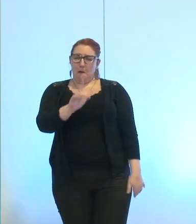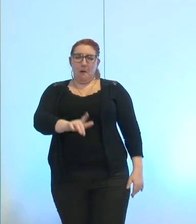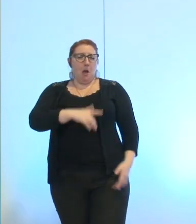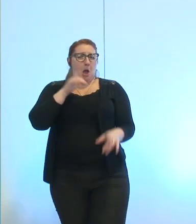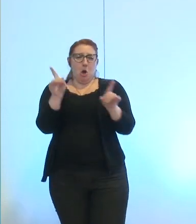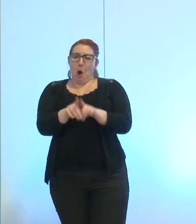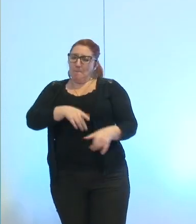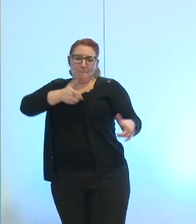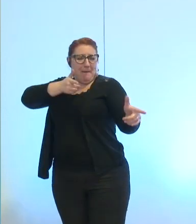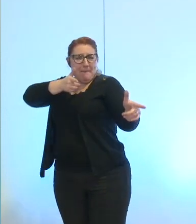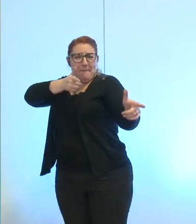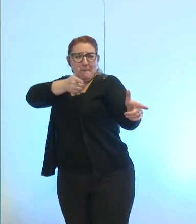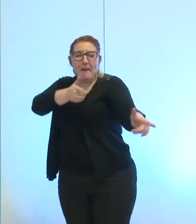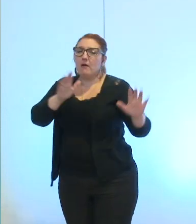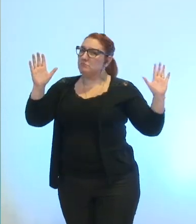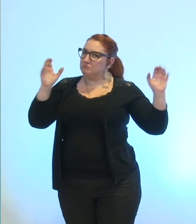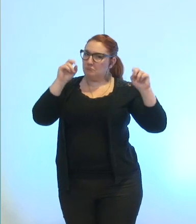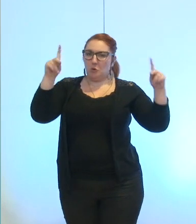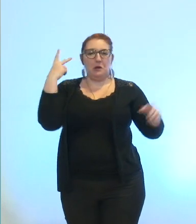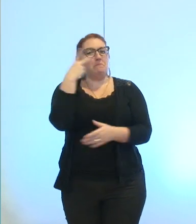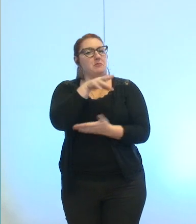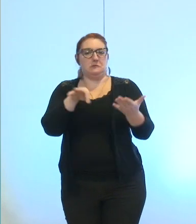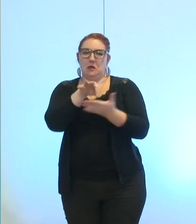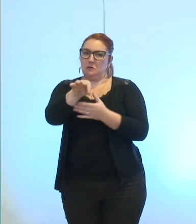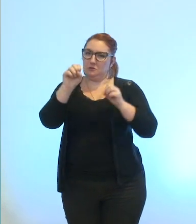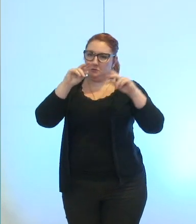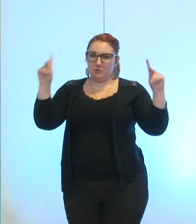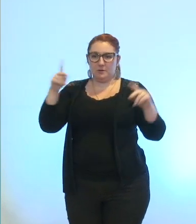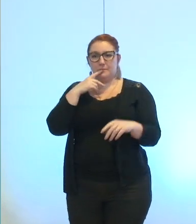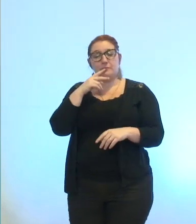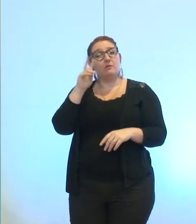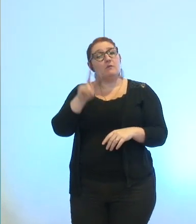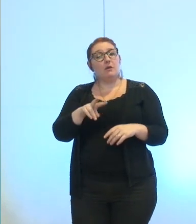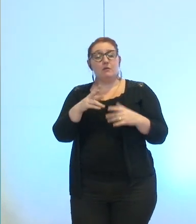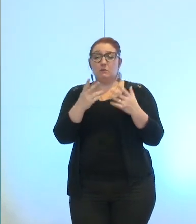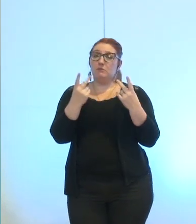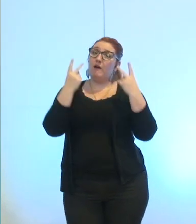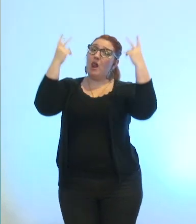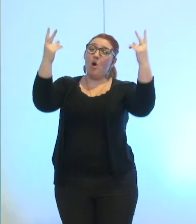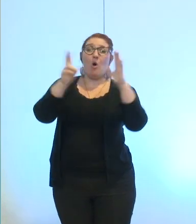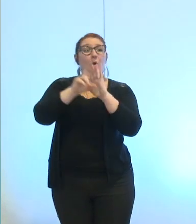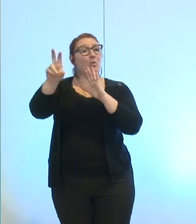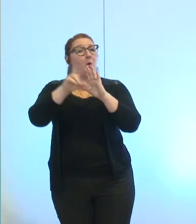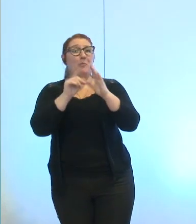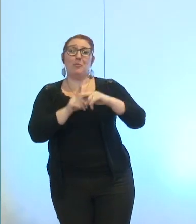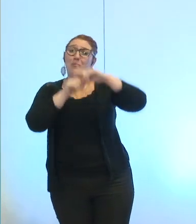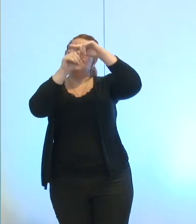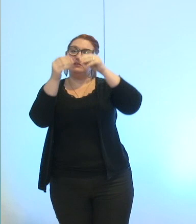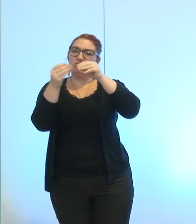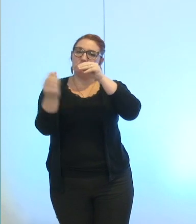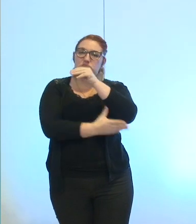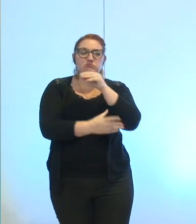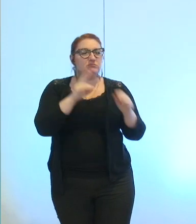passant à la trappe ce qui fait la force et les atouts de Grenoble et c'est regrettable pour ne pas dire concernant